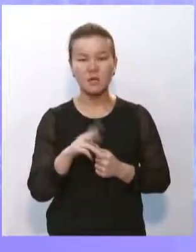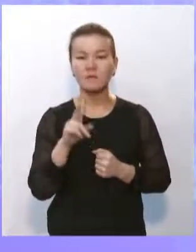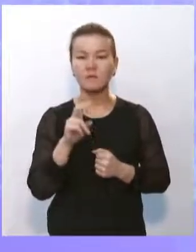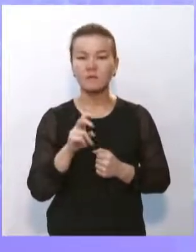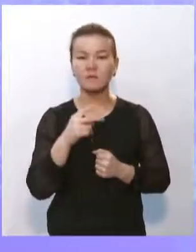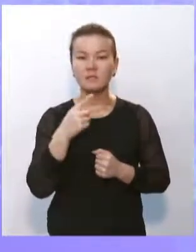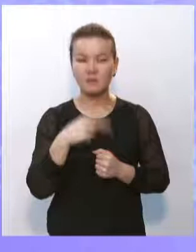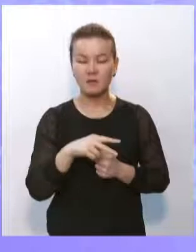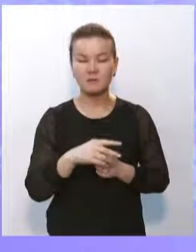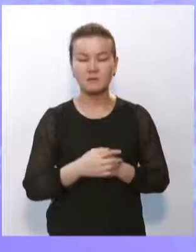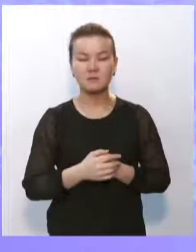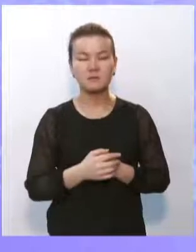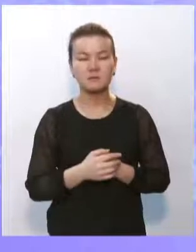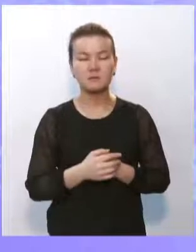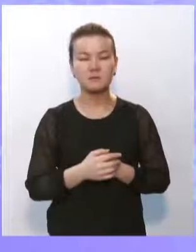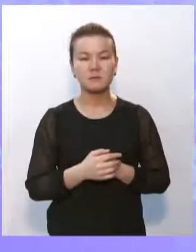1220